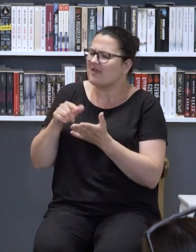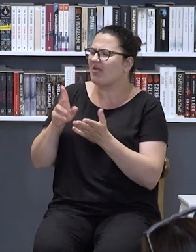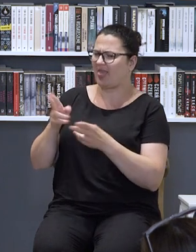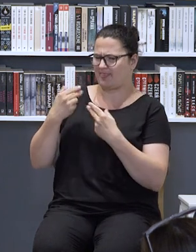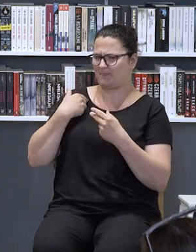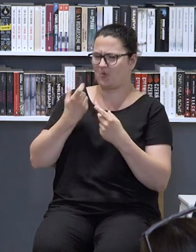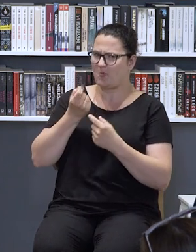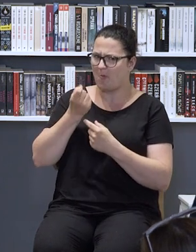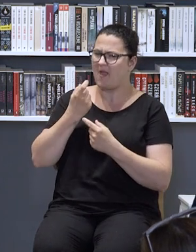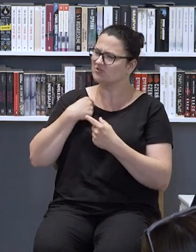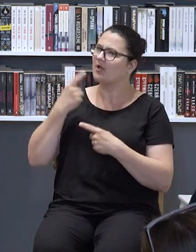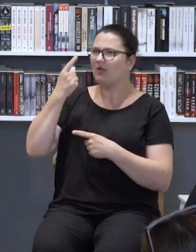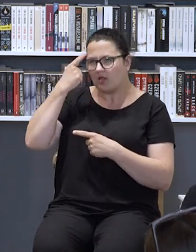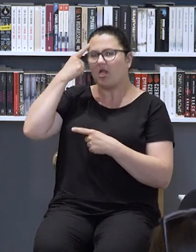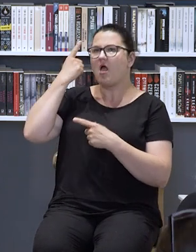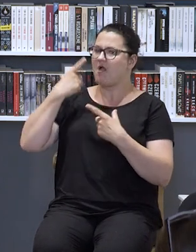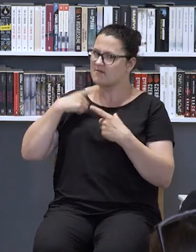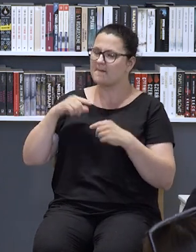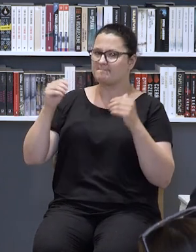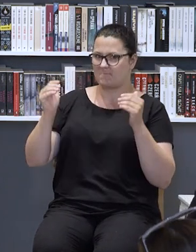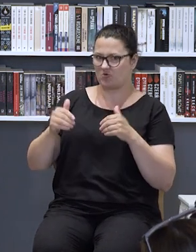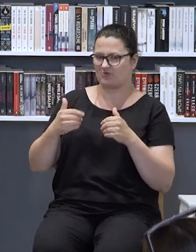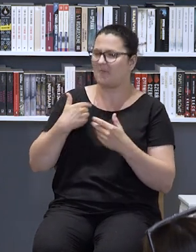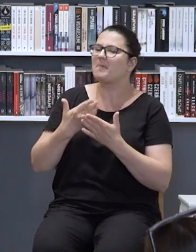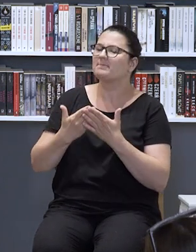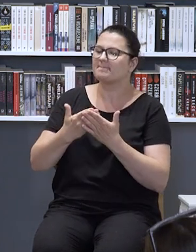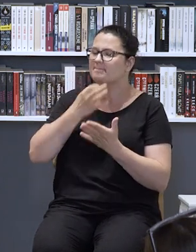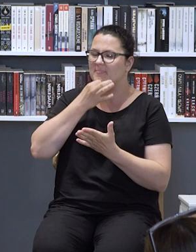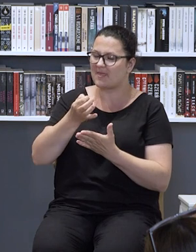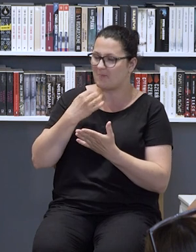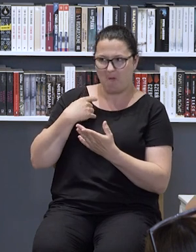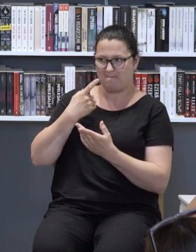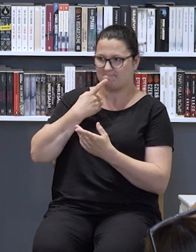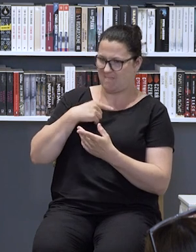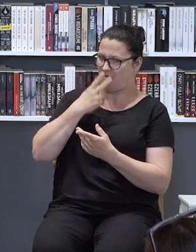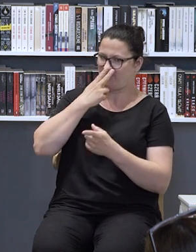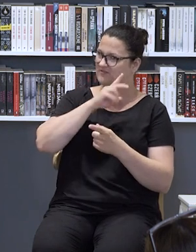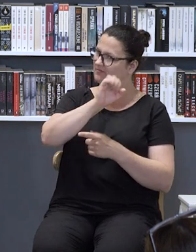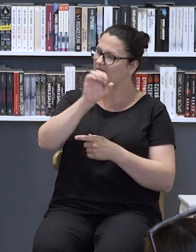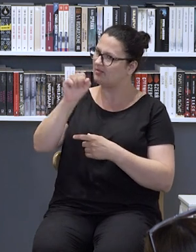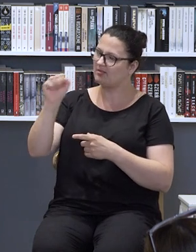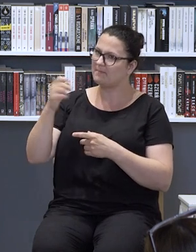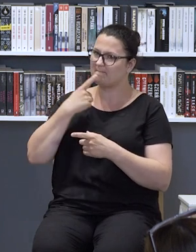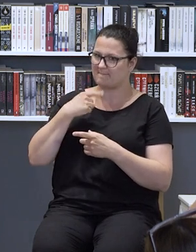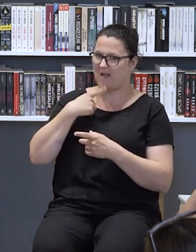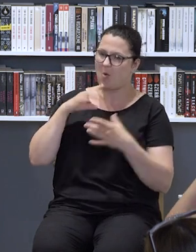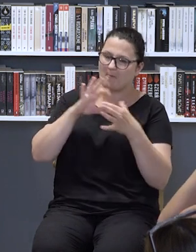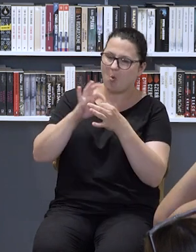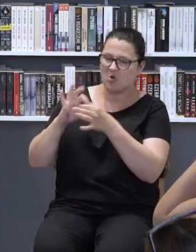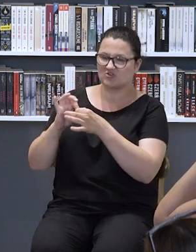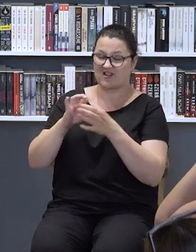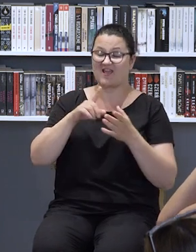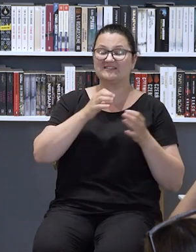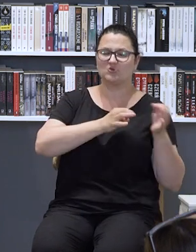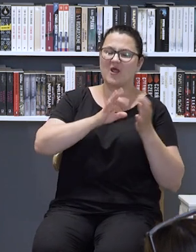przyszło do głowy? Bo pytam o to dlatego, że bardzo rzadko się to zdarzają takie połączenia. Wydaje nam się, że ta historia